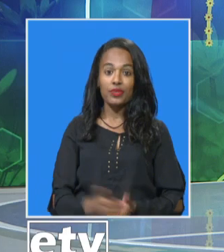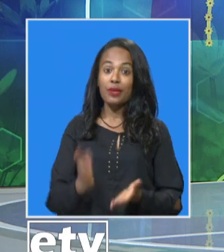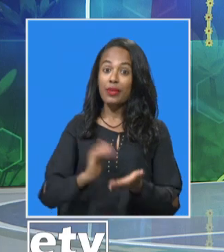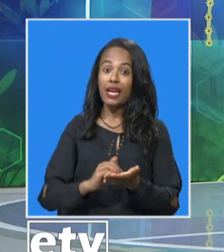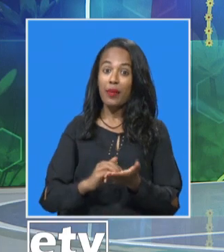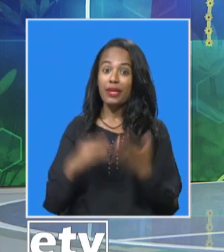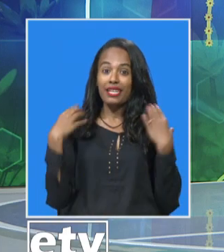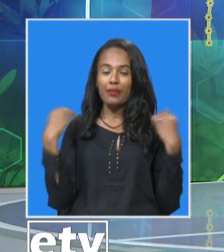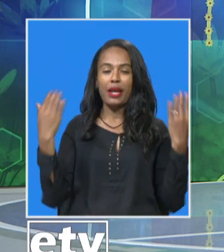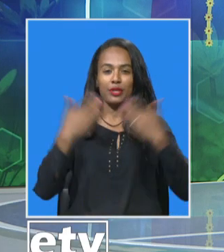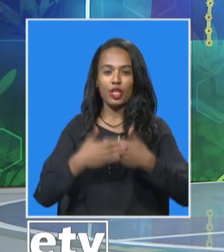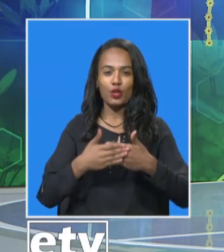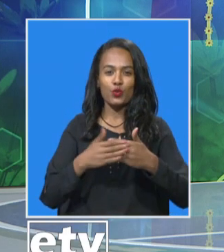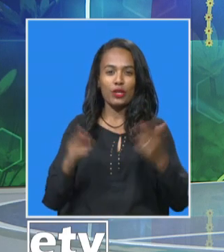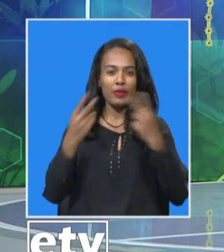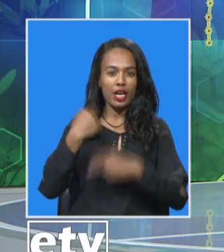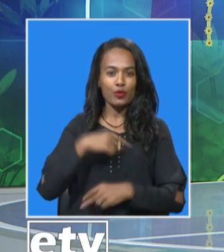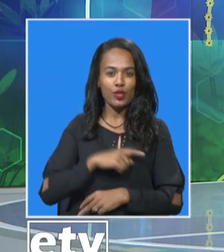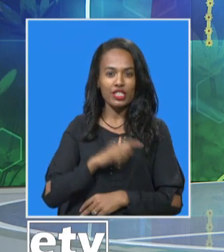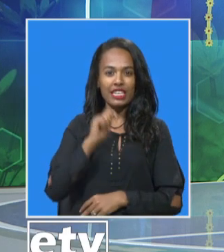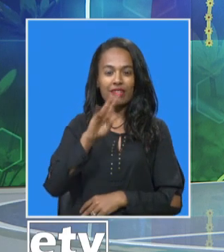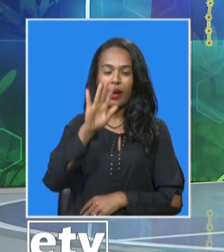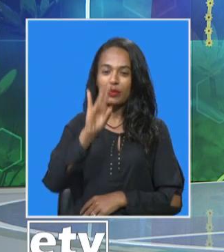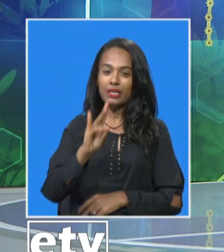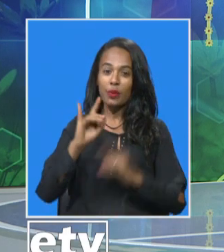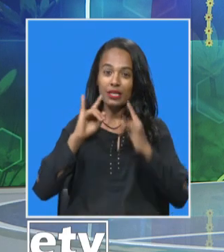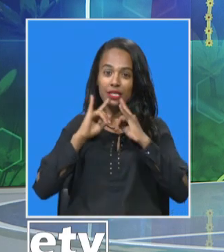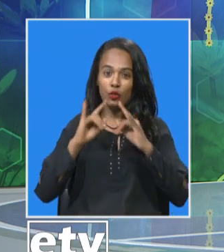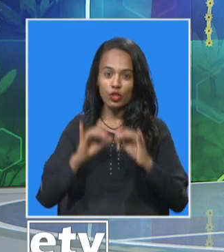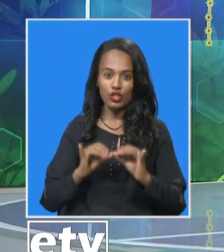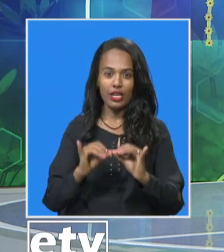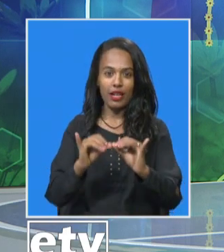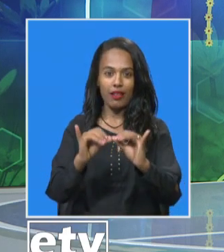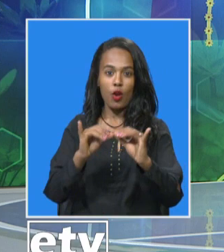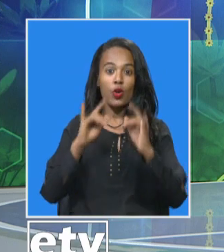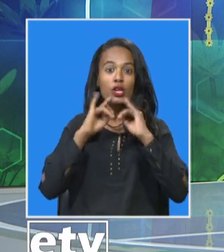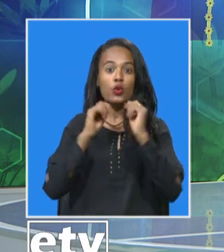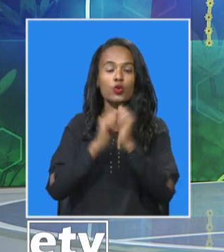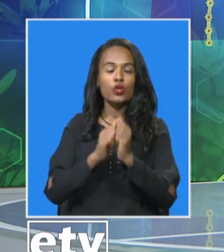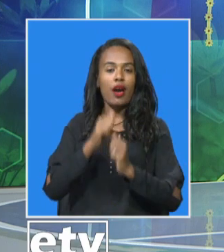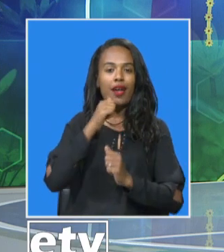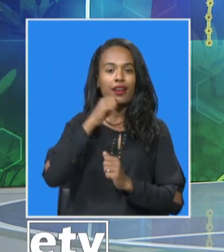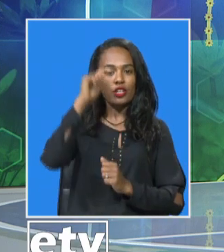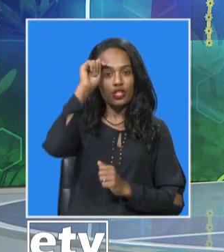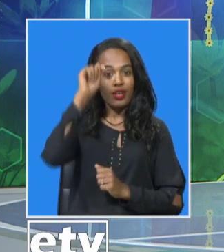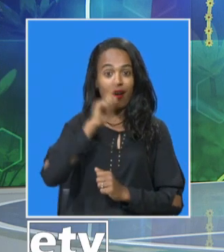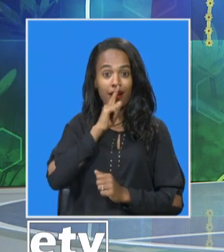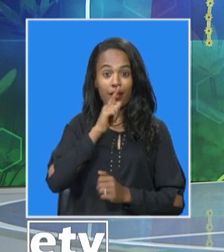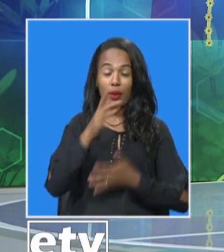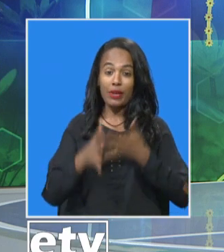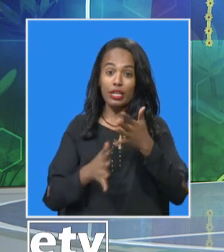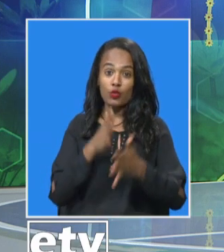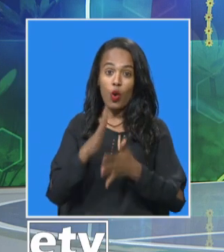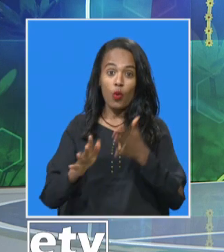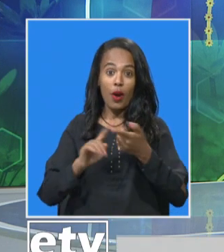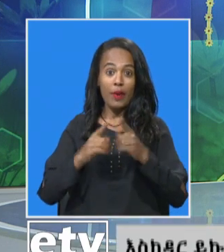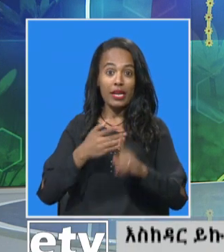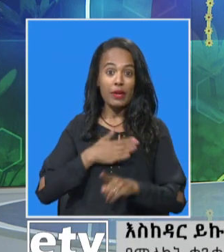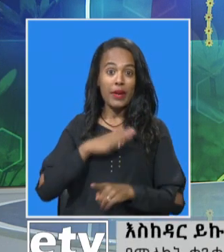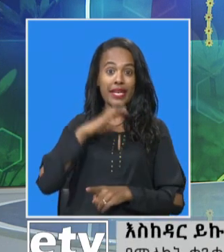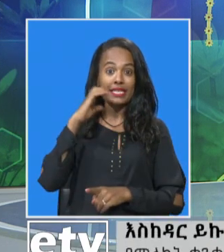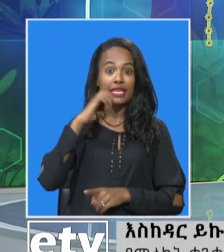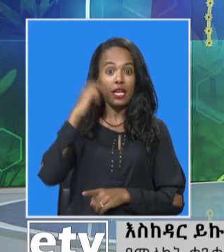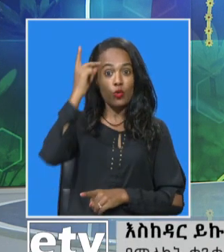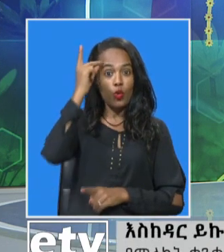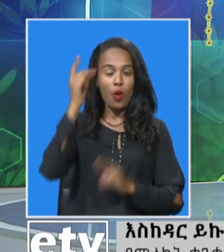በድጋሚ እንደምናመሻችሁ ተመልካቾቻችን የኢቲቪ 57 ዜናዎቻችን ቀጥሏል። ከዜናዎቹ ጋር አልጋንሽ ተካነኝ በመልክት ቋንቋው ባልደረባይ እስከዳሪኩ